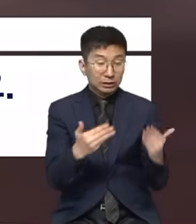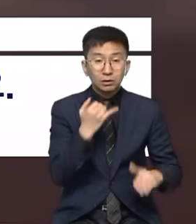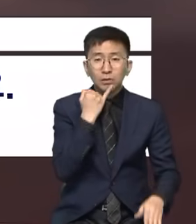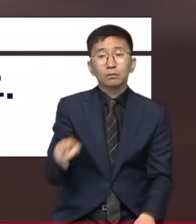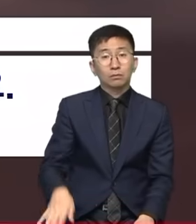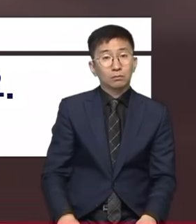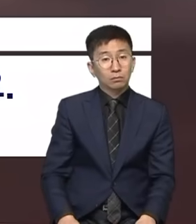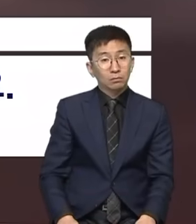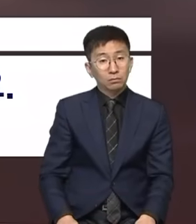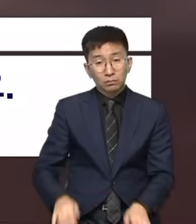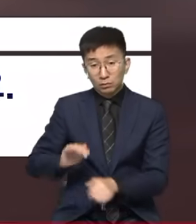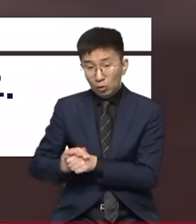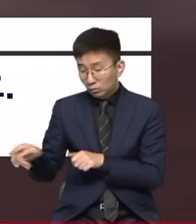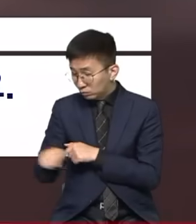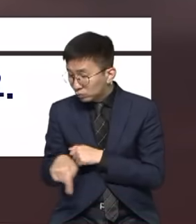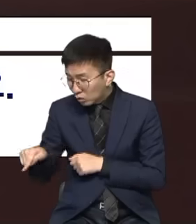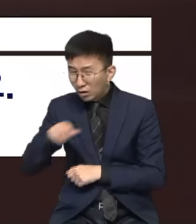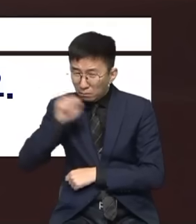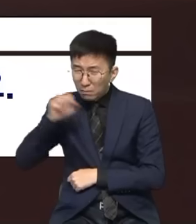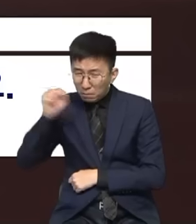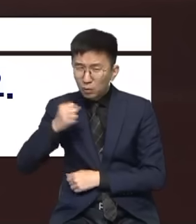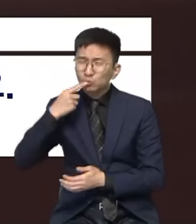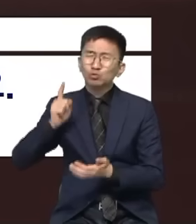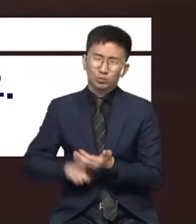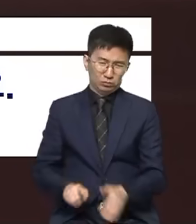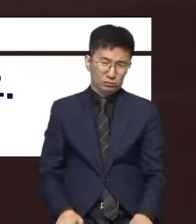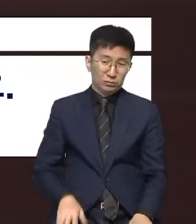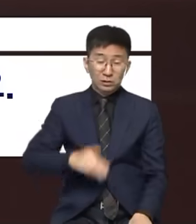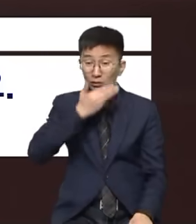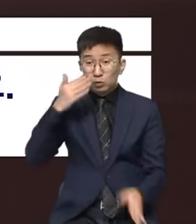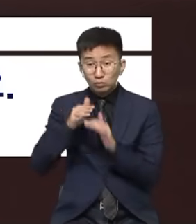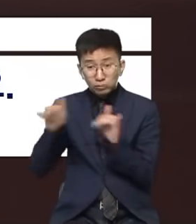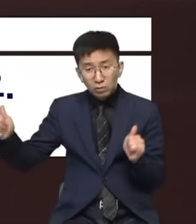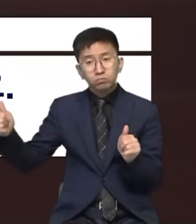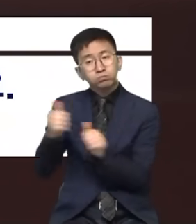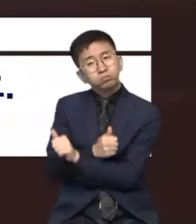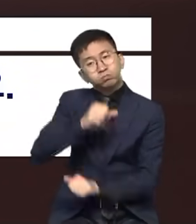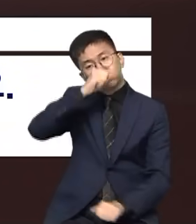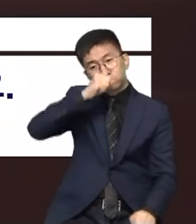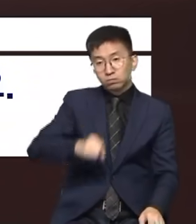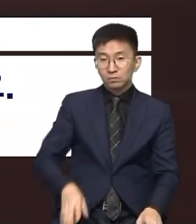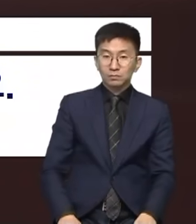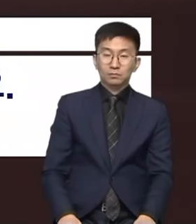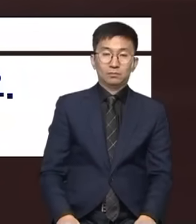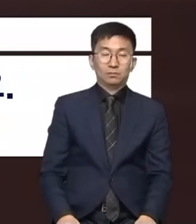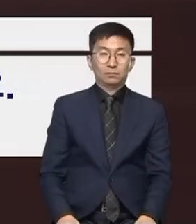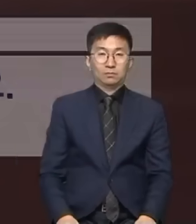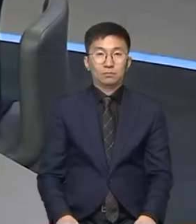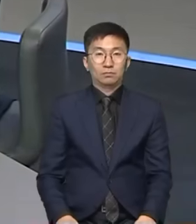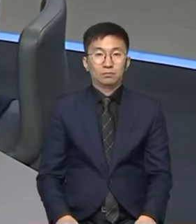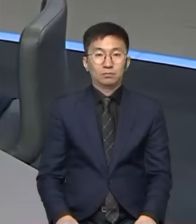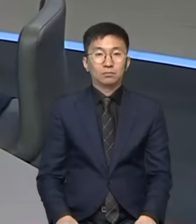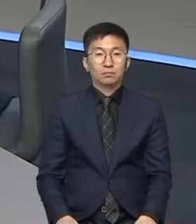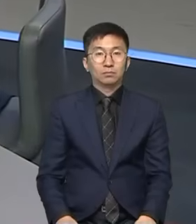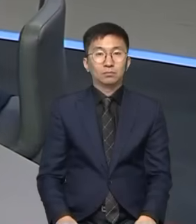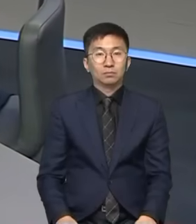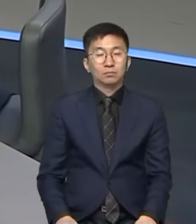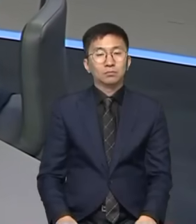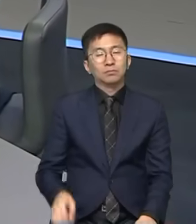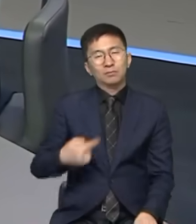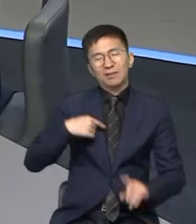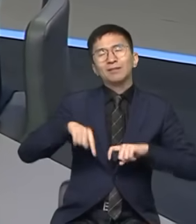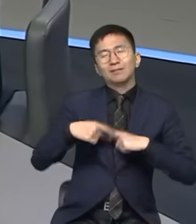영남 쪽에는 이제 상당히 쉽게 당선되니까 세대 교체도 좀 하고.